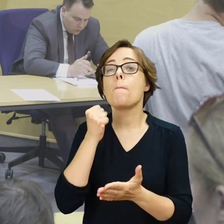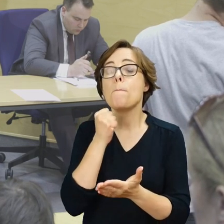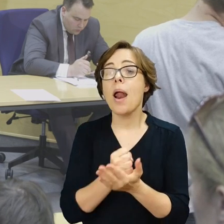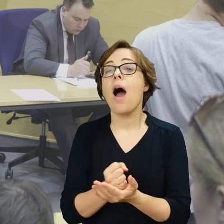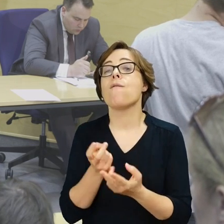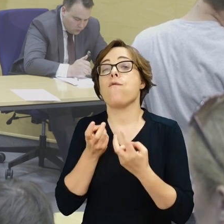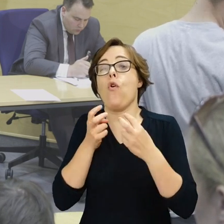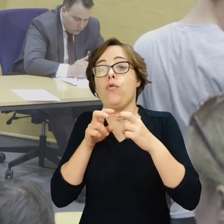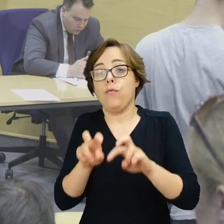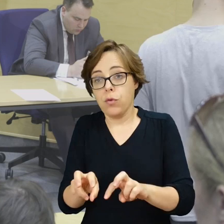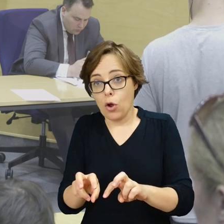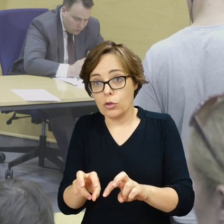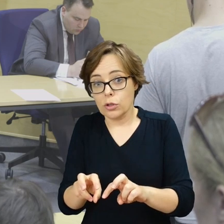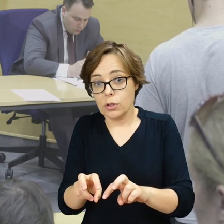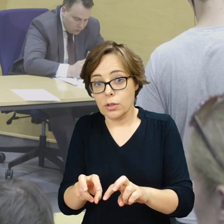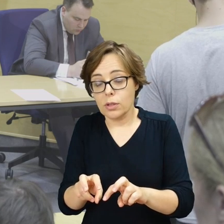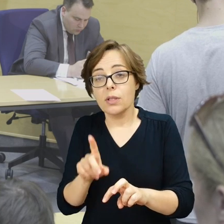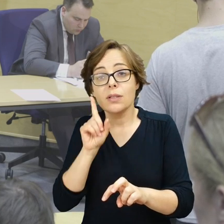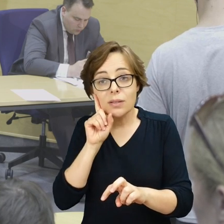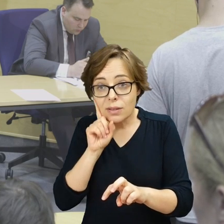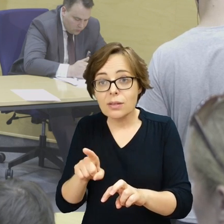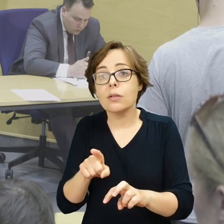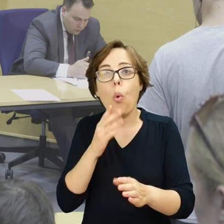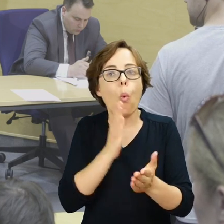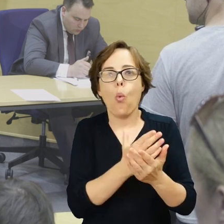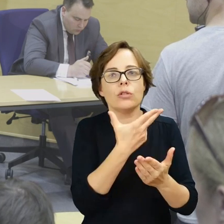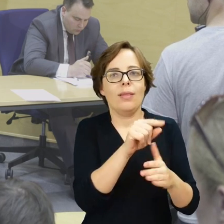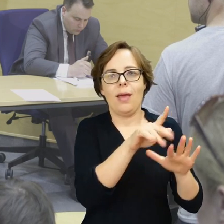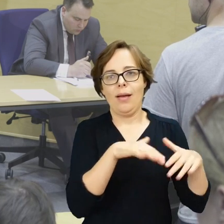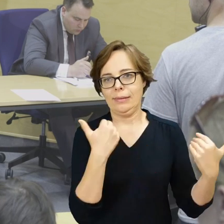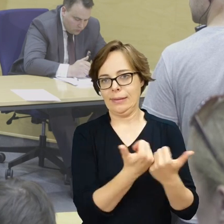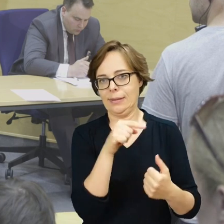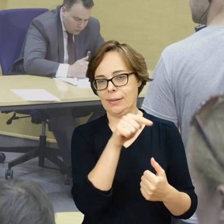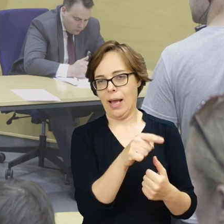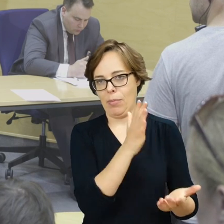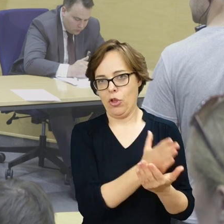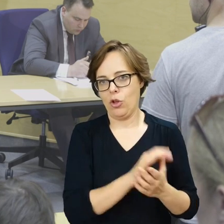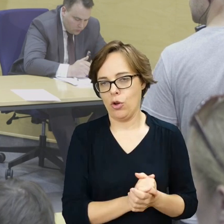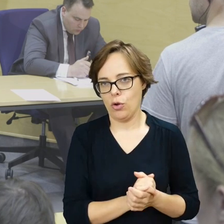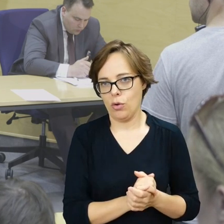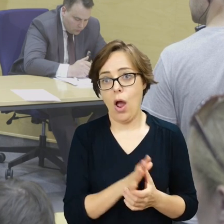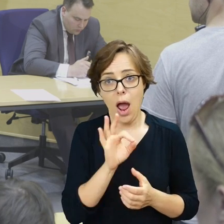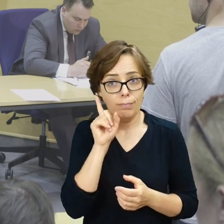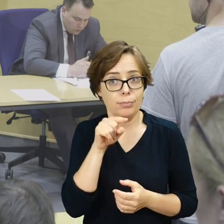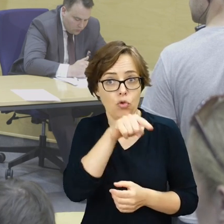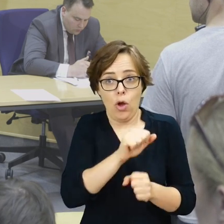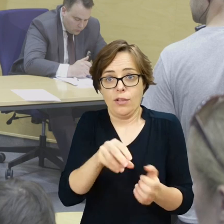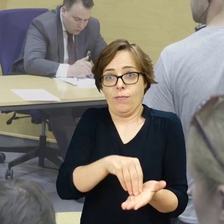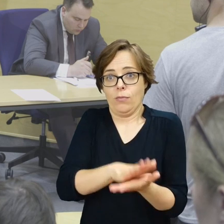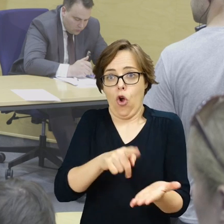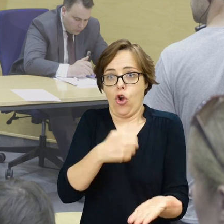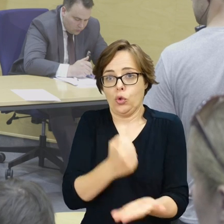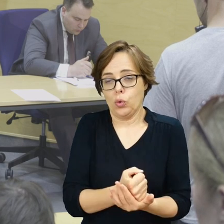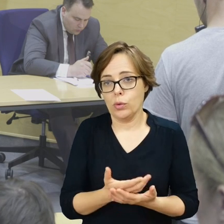umówiliśmy się my, albo nasi rodzice, albo nasi dziadkowie w referendum konstytucyjnym. I dlatego jestem